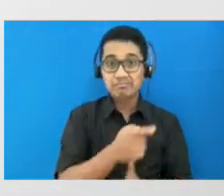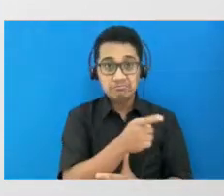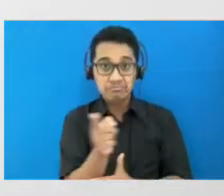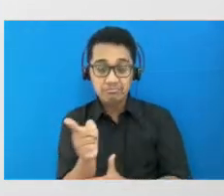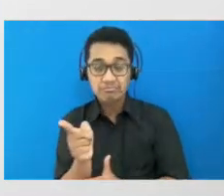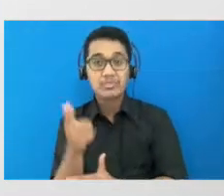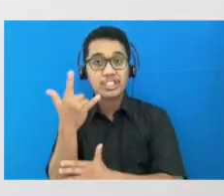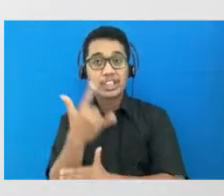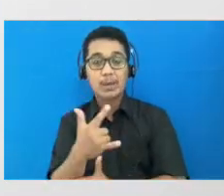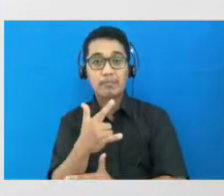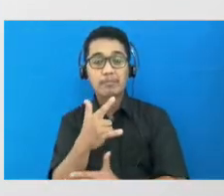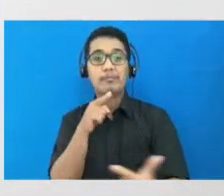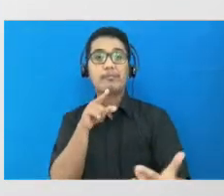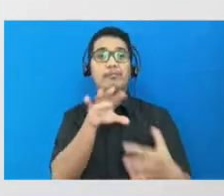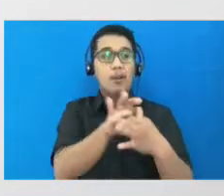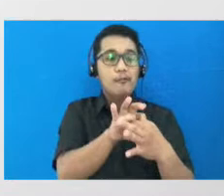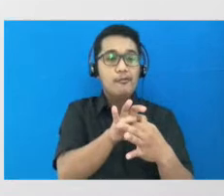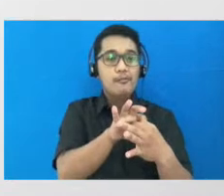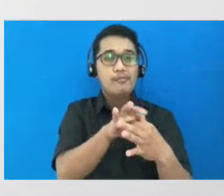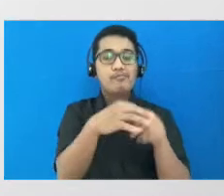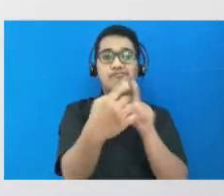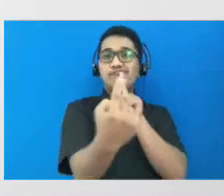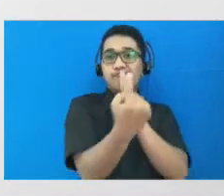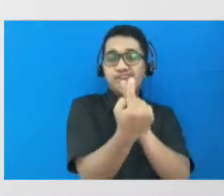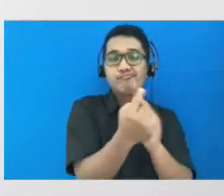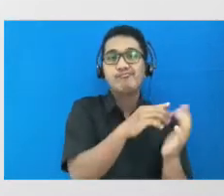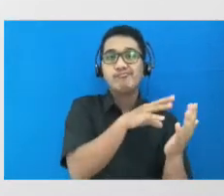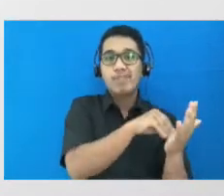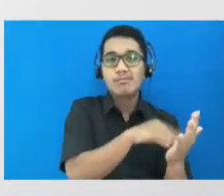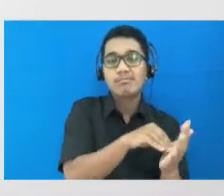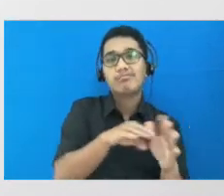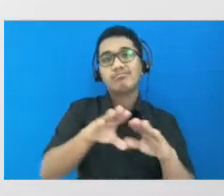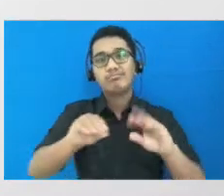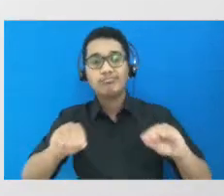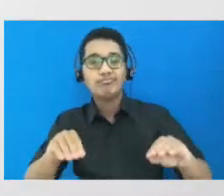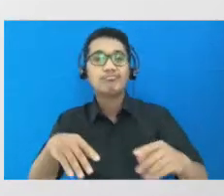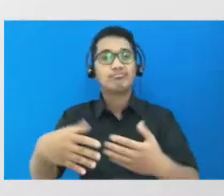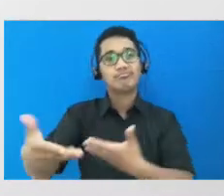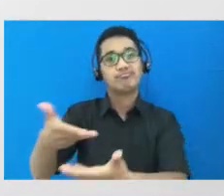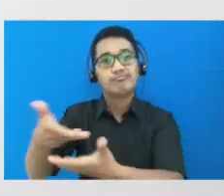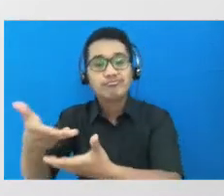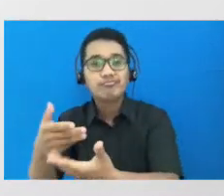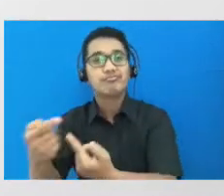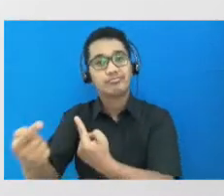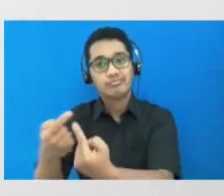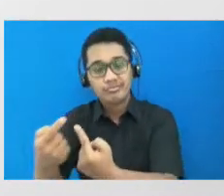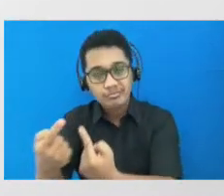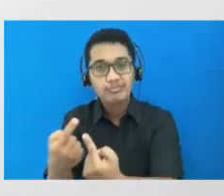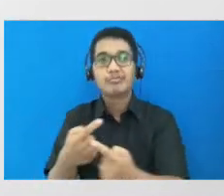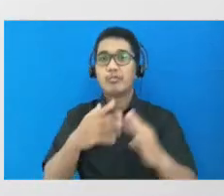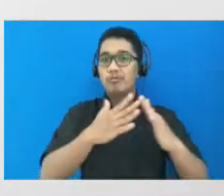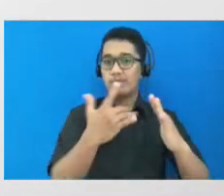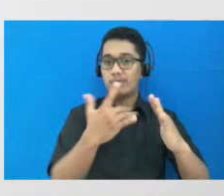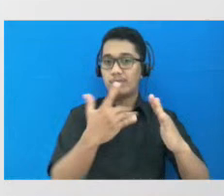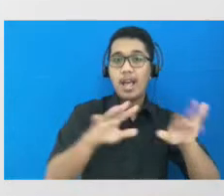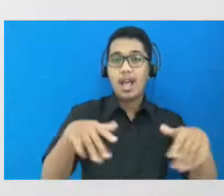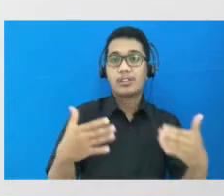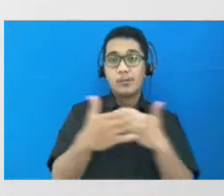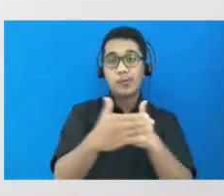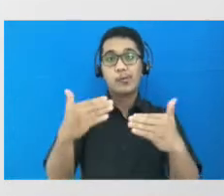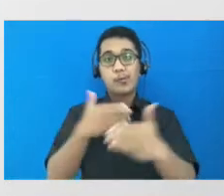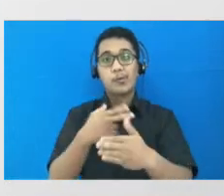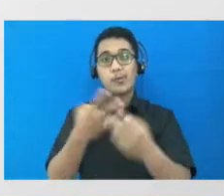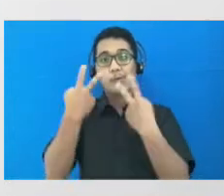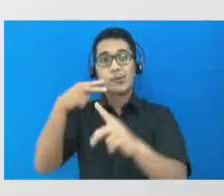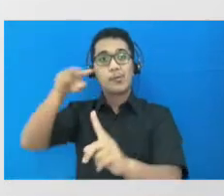tetap terhubung tanpa tatap muka, belajar, bekerja, bertransaksi tanpa perlu keluar rumah, bahkan mobilitas kita bisa